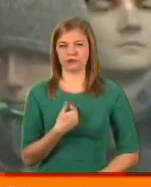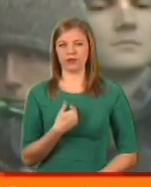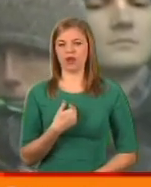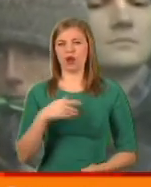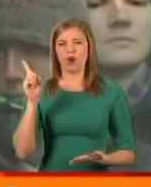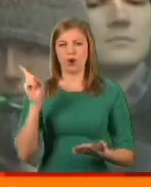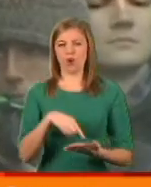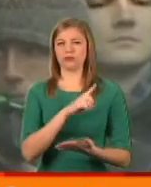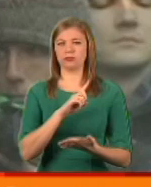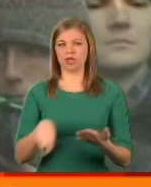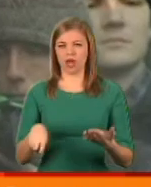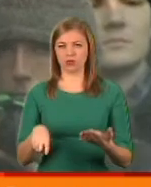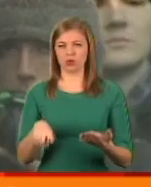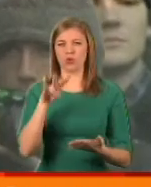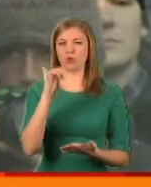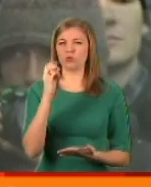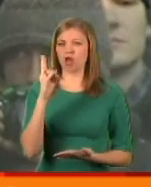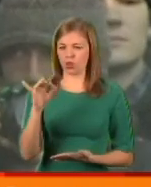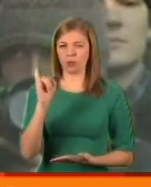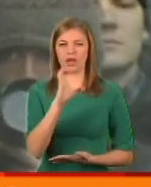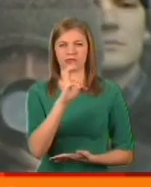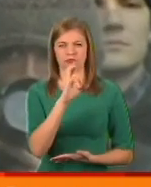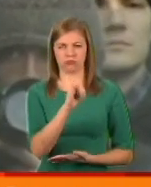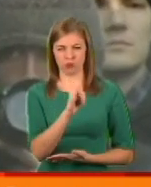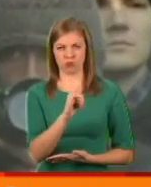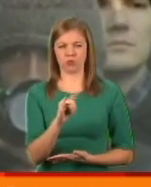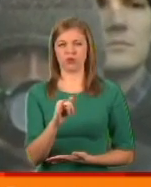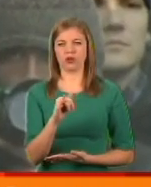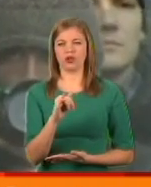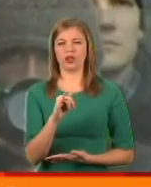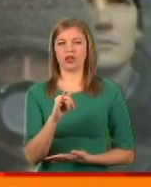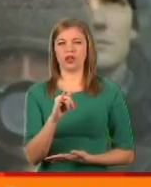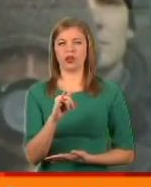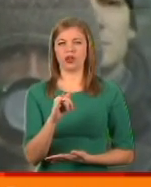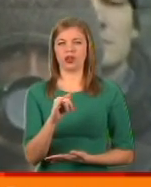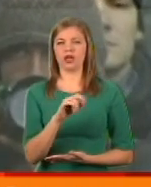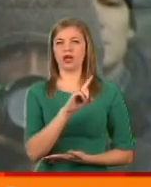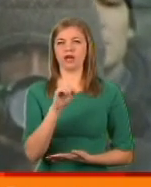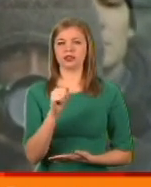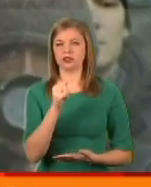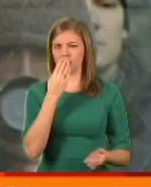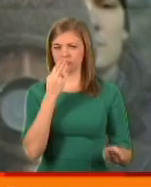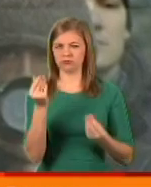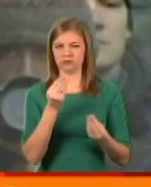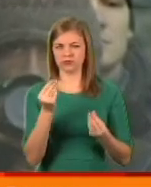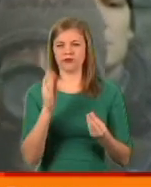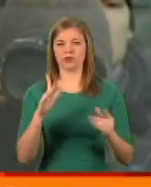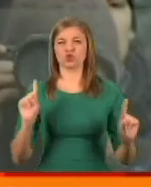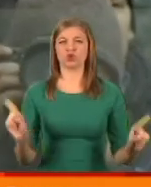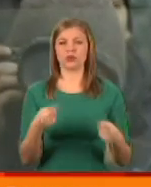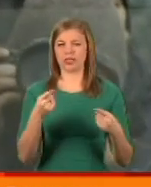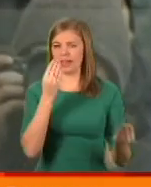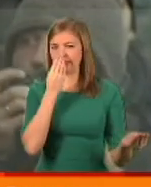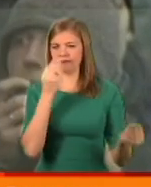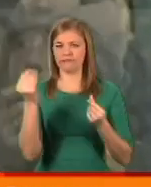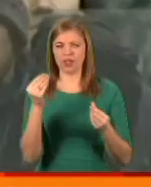обвиняю УЦК і СБУ в провокації, подтасовки фактів, створенні